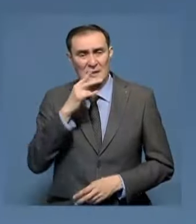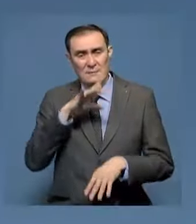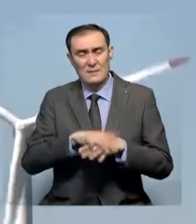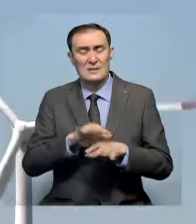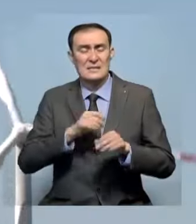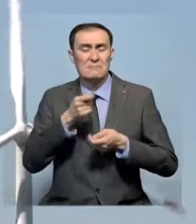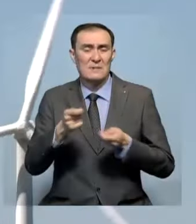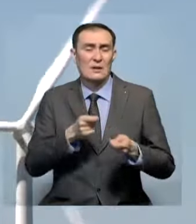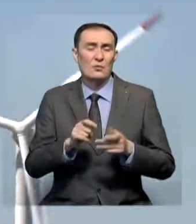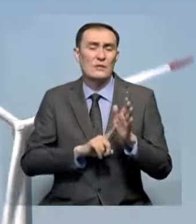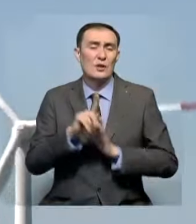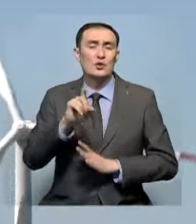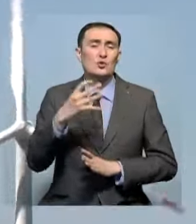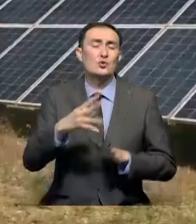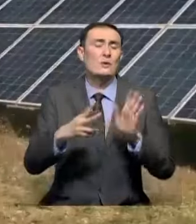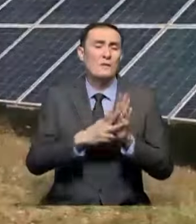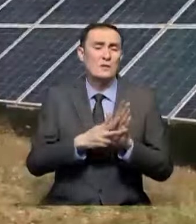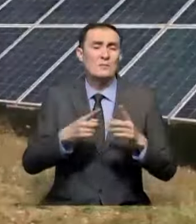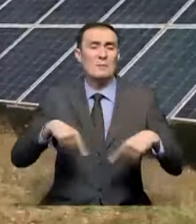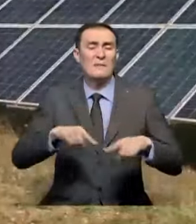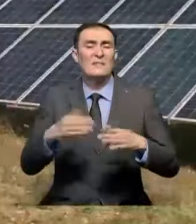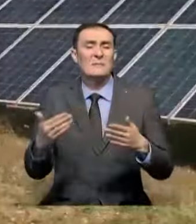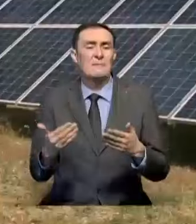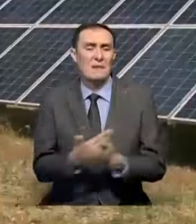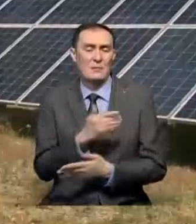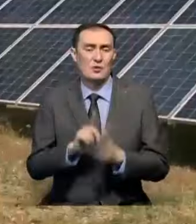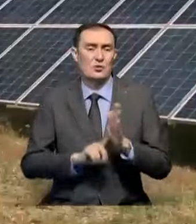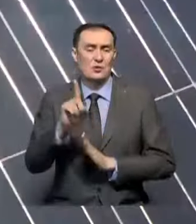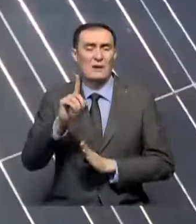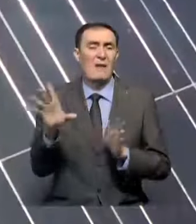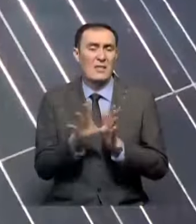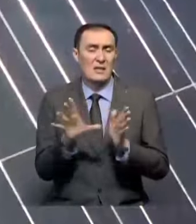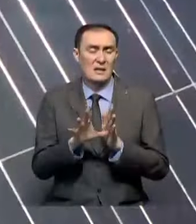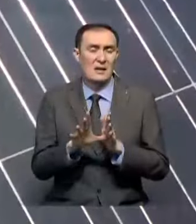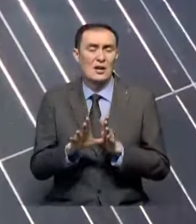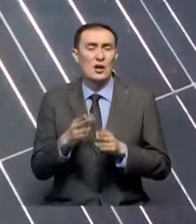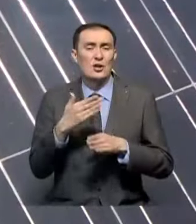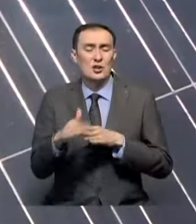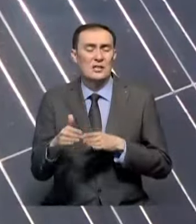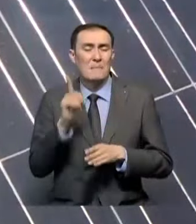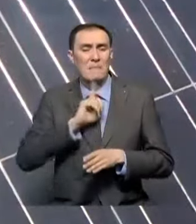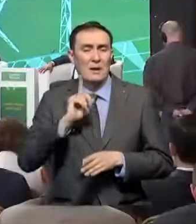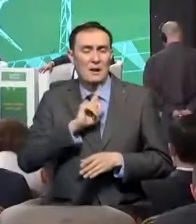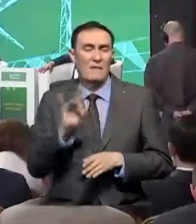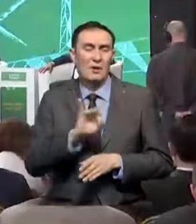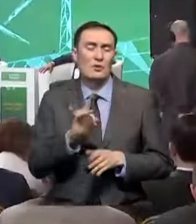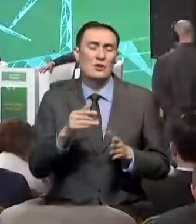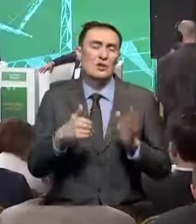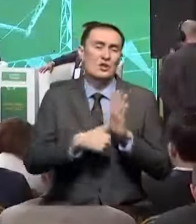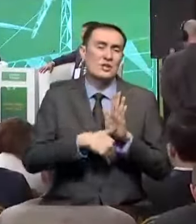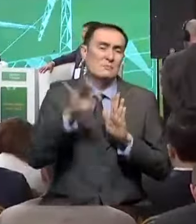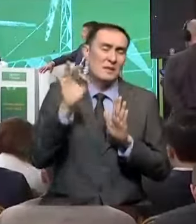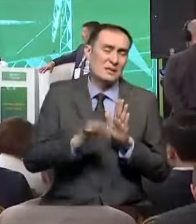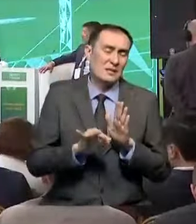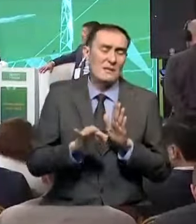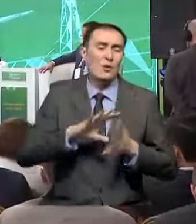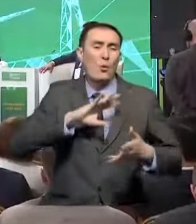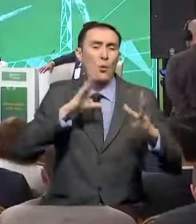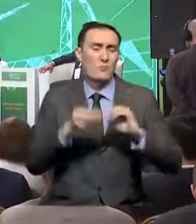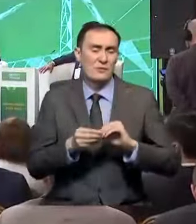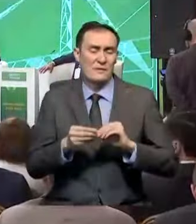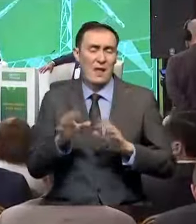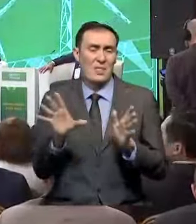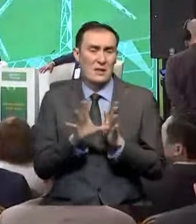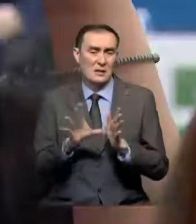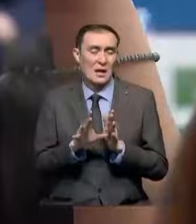спикеры в стране уже ввели 148 объектов возобновляемых доля их выработки пока колеблется в районе 6% от общей генерации